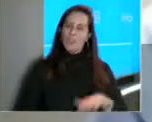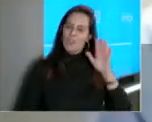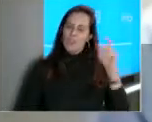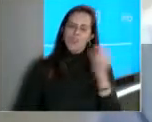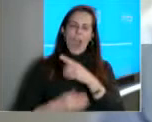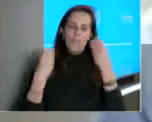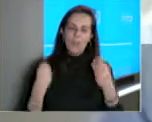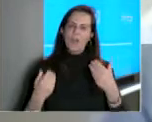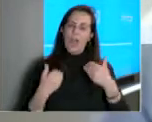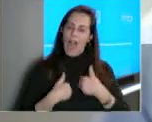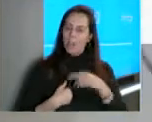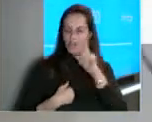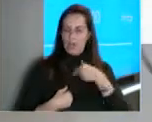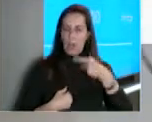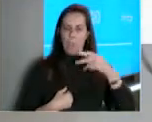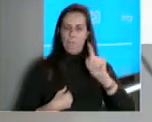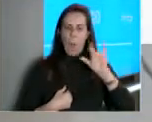שבוע טוב, אני פולי.